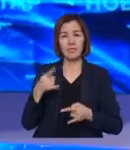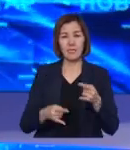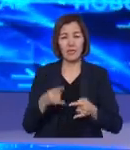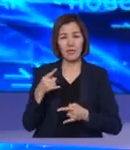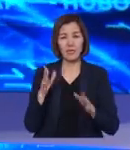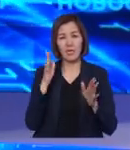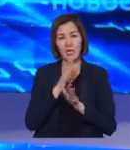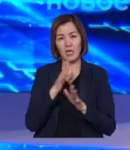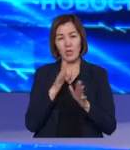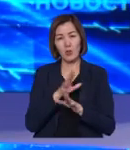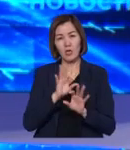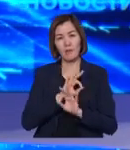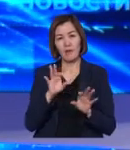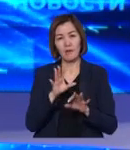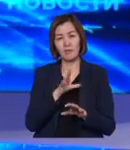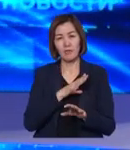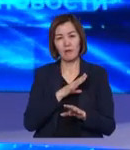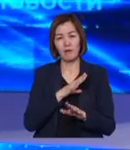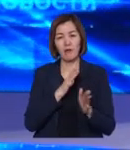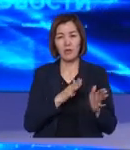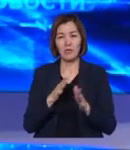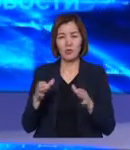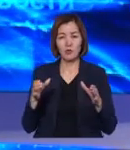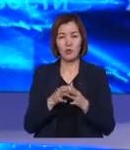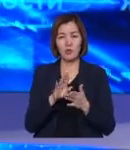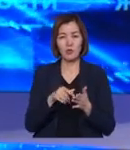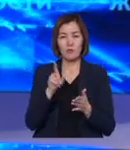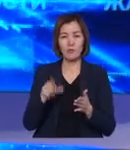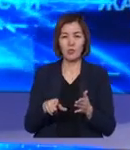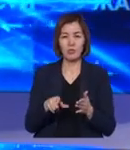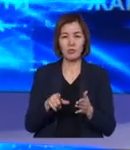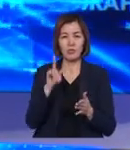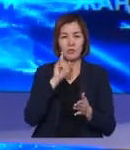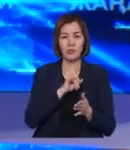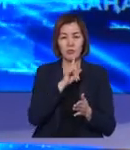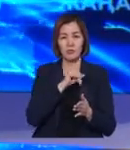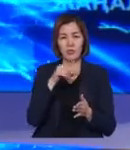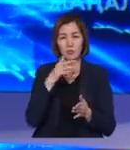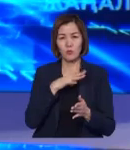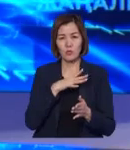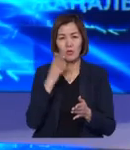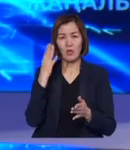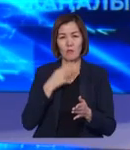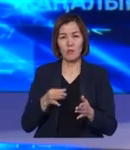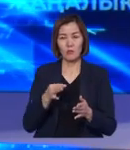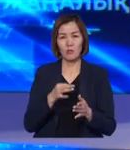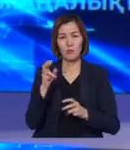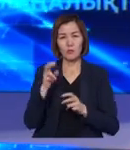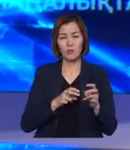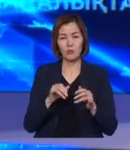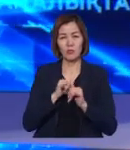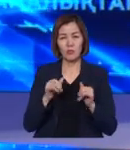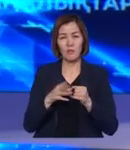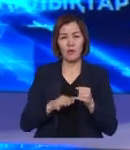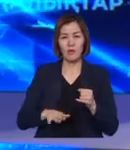экология саласының мамандары мәлімдеді. Экологиялық реттеу бөлімінің басшысы Гаухар Әбілқасымованың айтуынша, Алматы облысы өндірісі дамыған